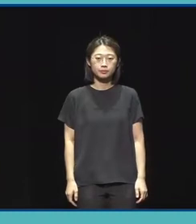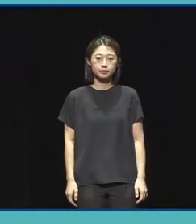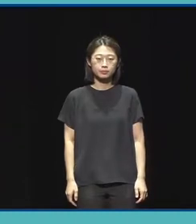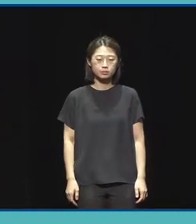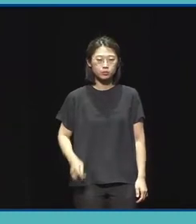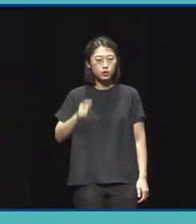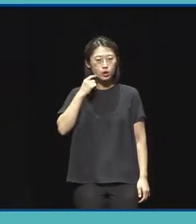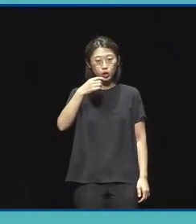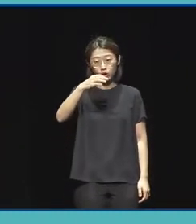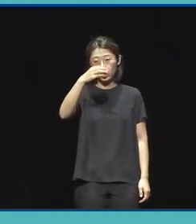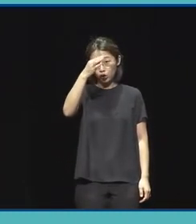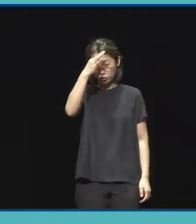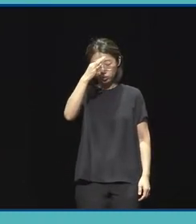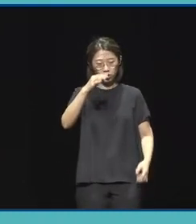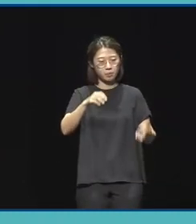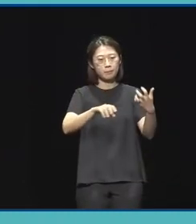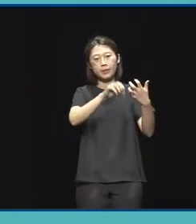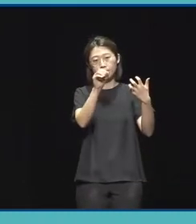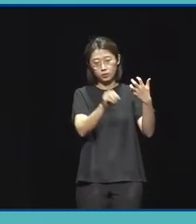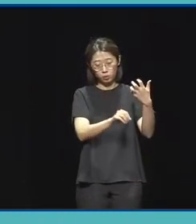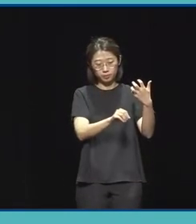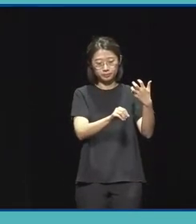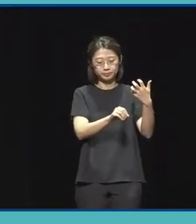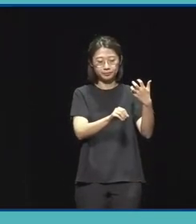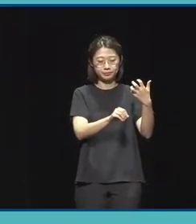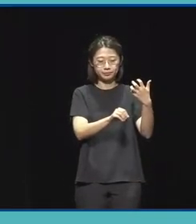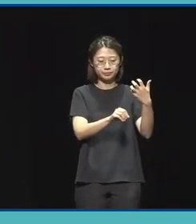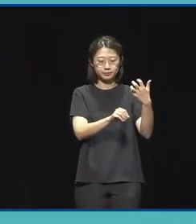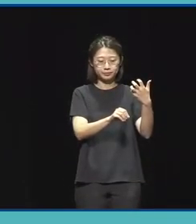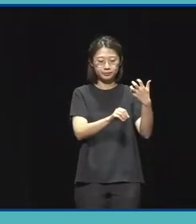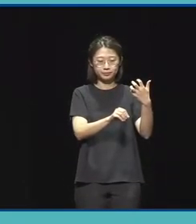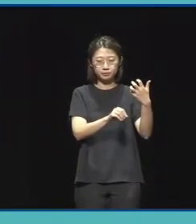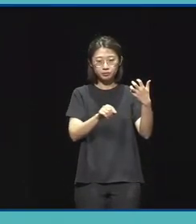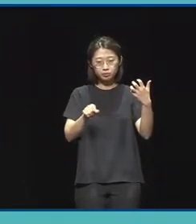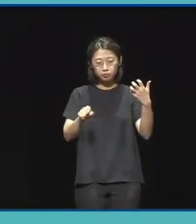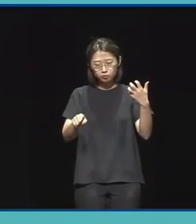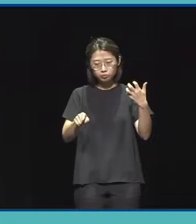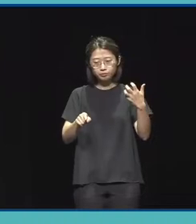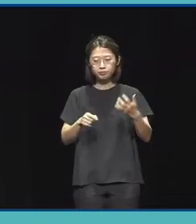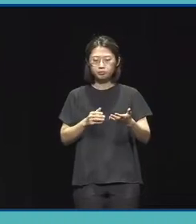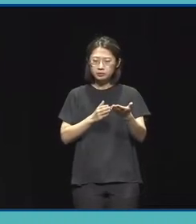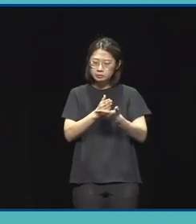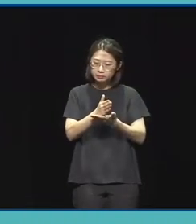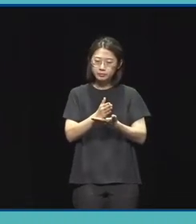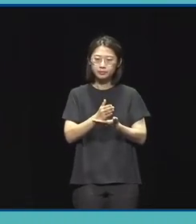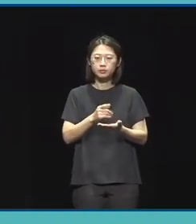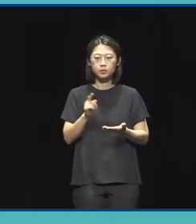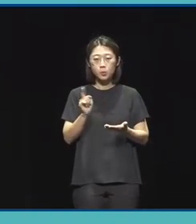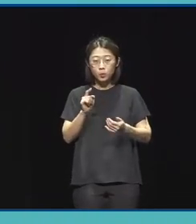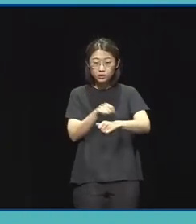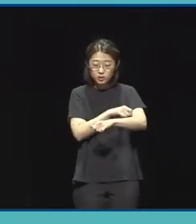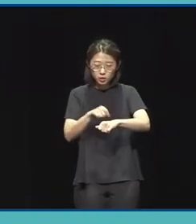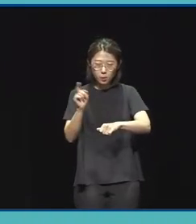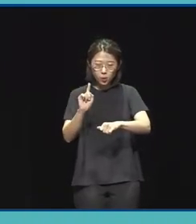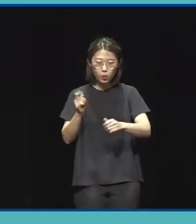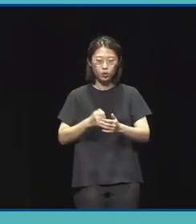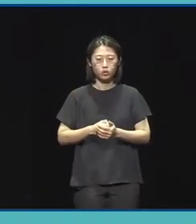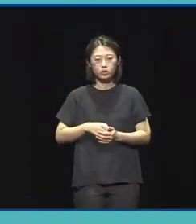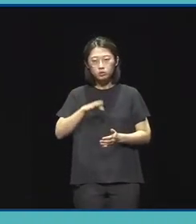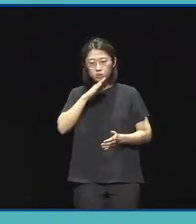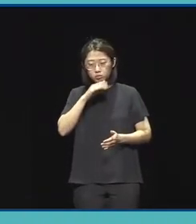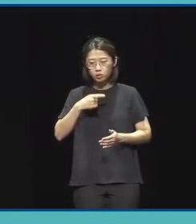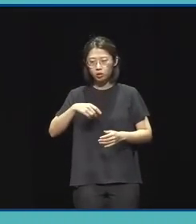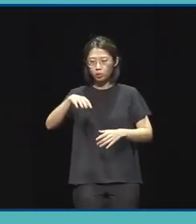예술성이 80%고요 그 다음에 본 사업에 본 분야의 특성상 이게 이후에 무대와 될 수 있는